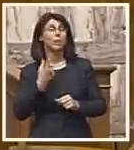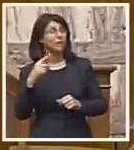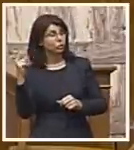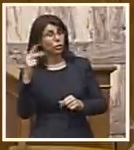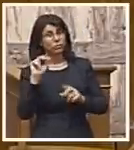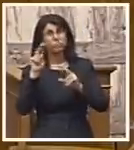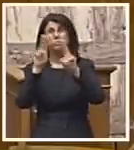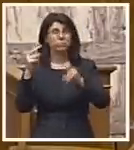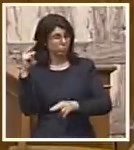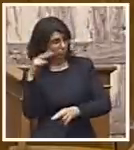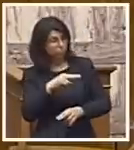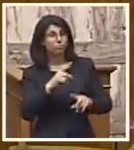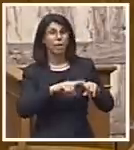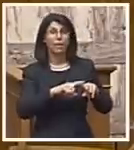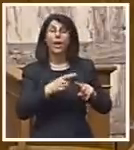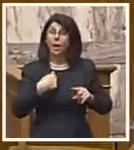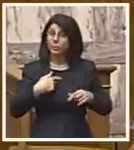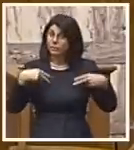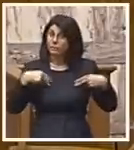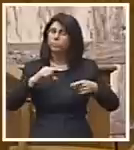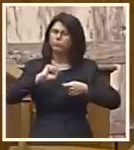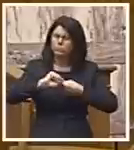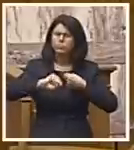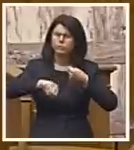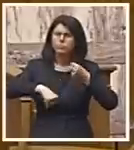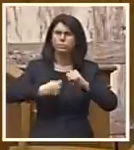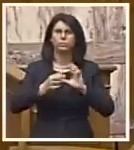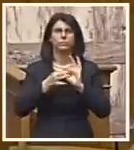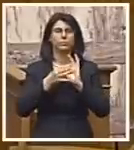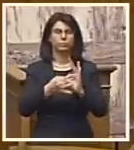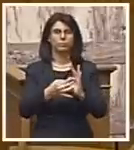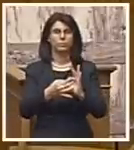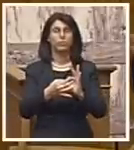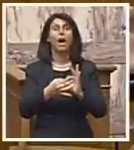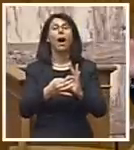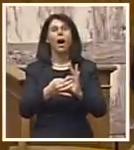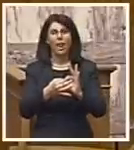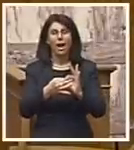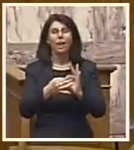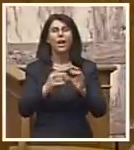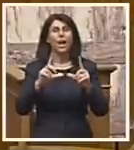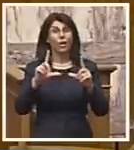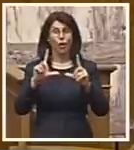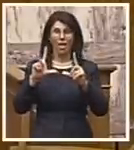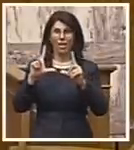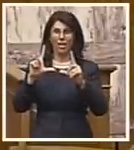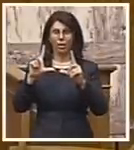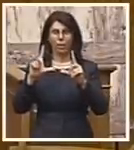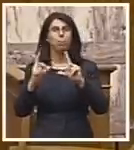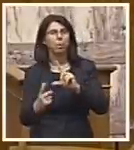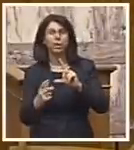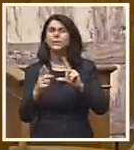τις άοκνες προσπάθειες της κυβέρνησης, αλλά αποδομείται από μια εικόνα. Την